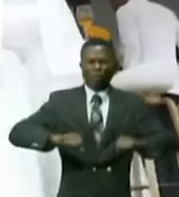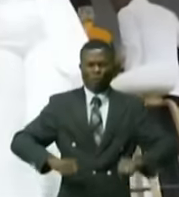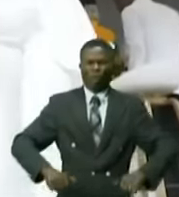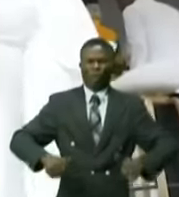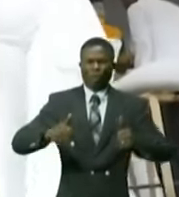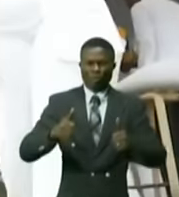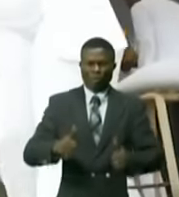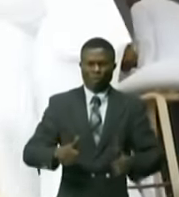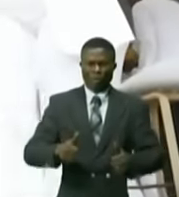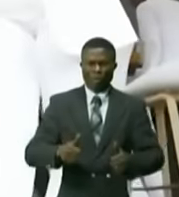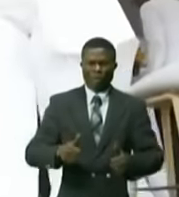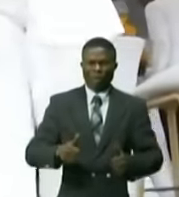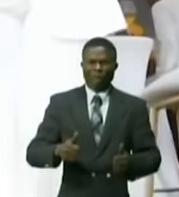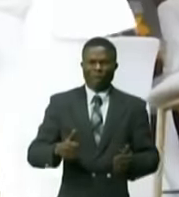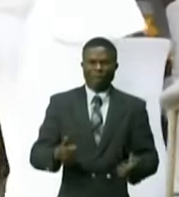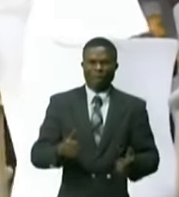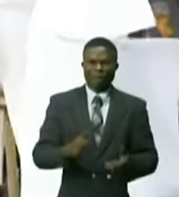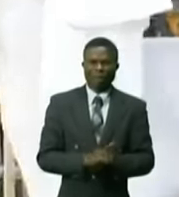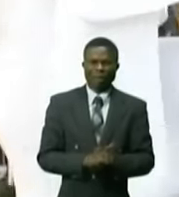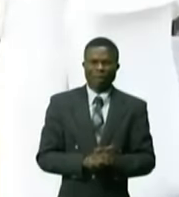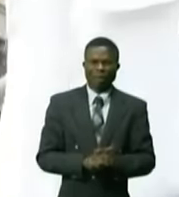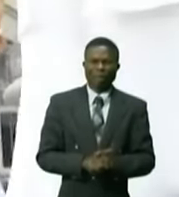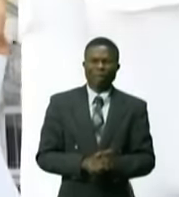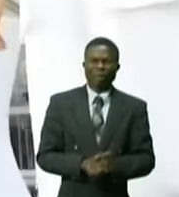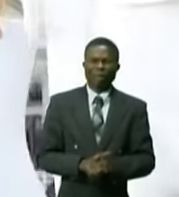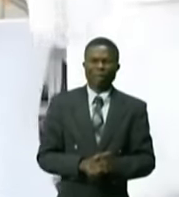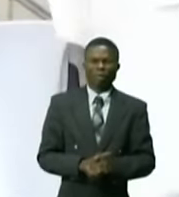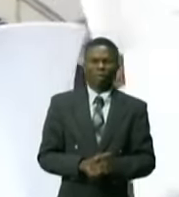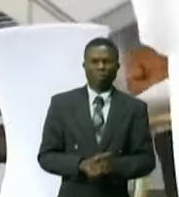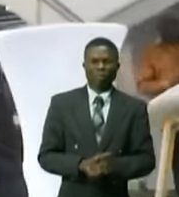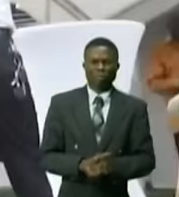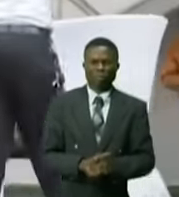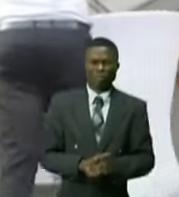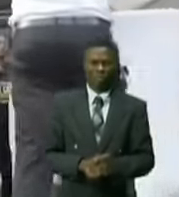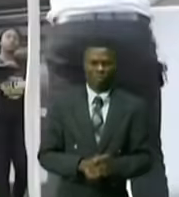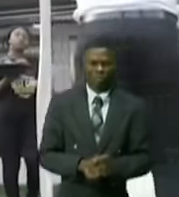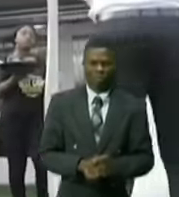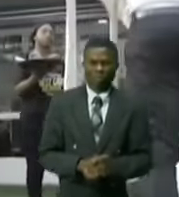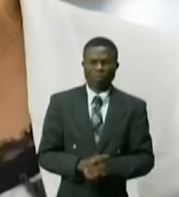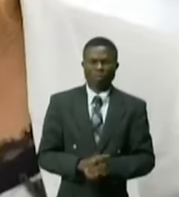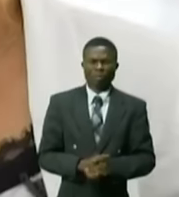entreprise la référence en matière de location de véhicules de luxe. J'ai été